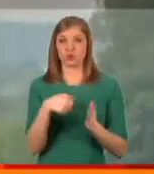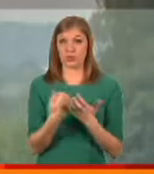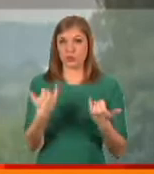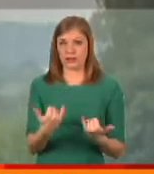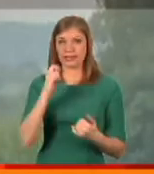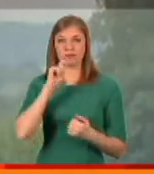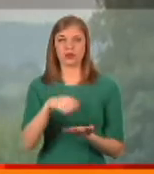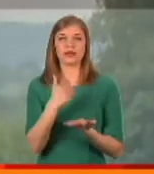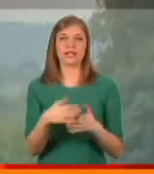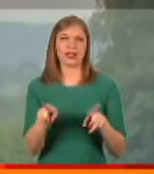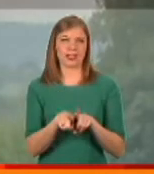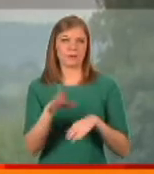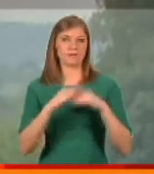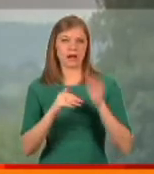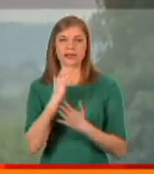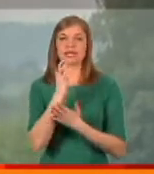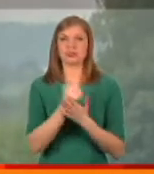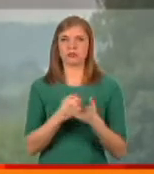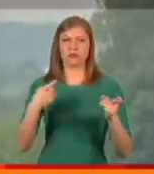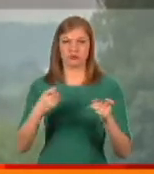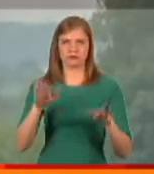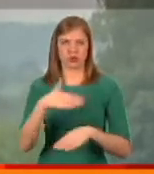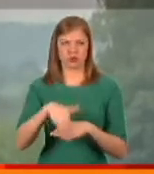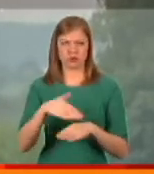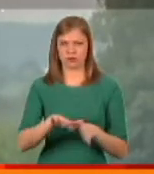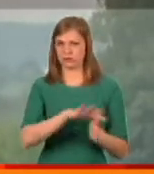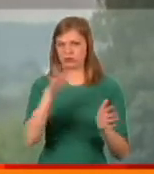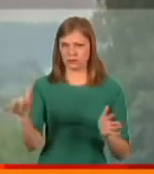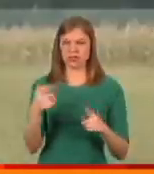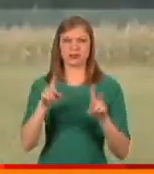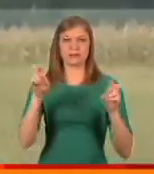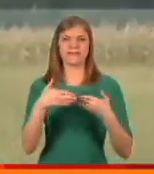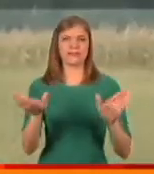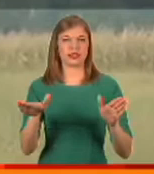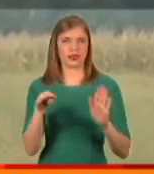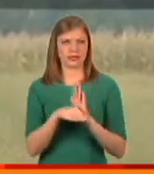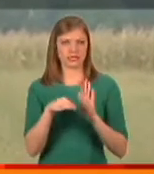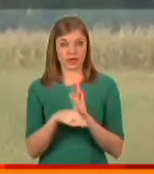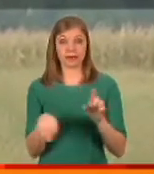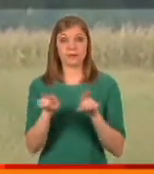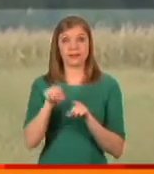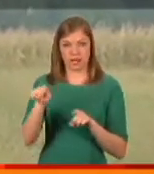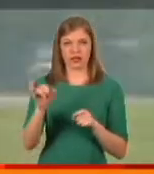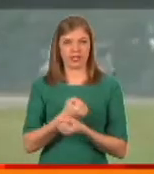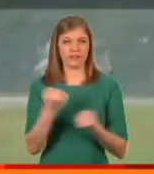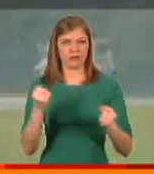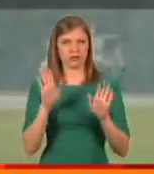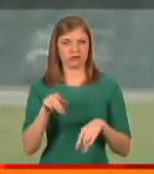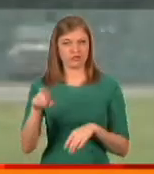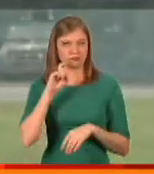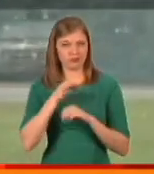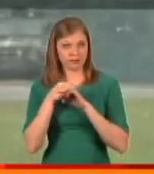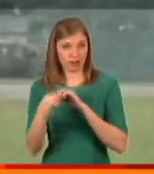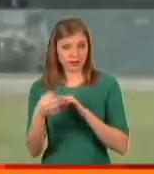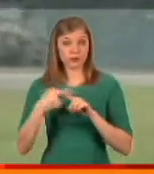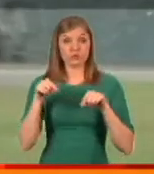Україні існує така практика зберігати зброю просто неба. Це називається відкриті склади. А якраз такі і вибухнули в Калинівці, і саме